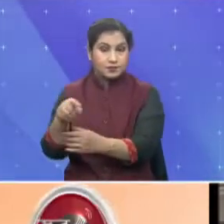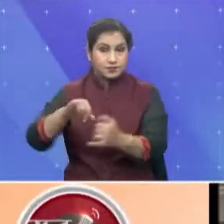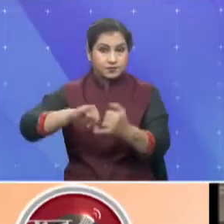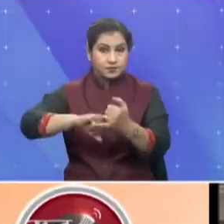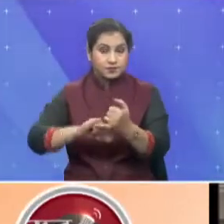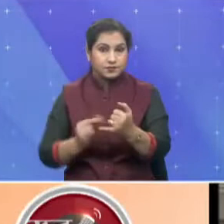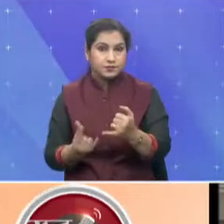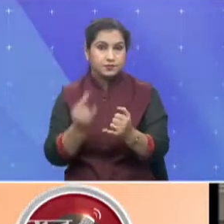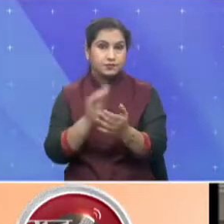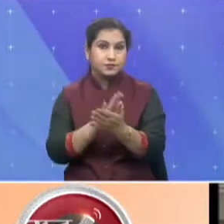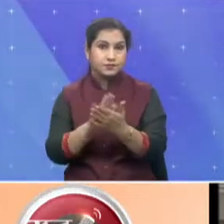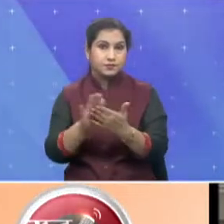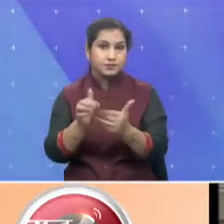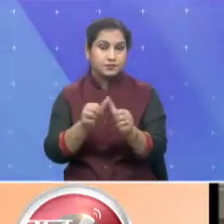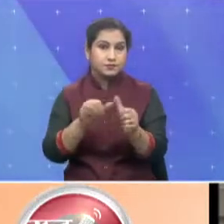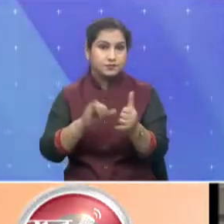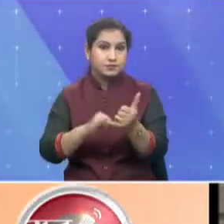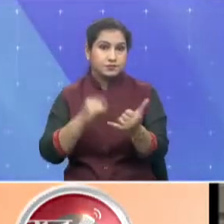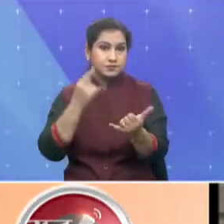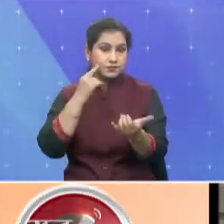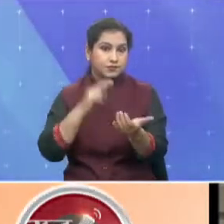सुहासिनी